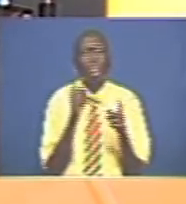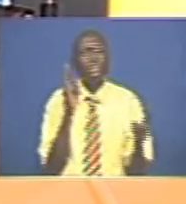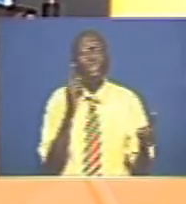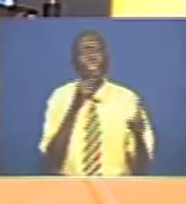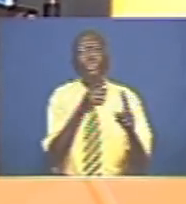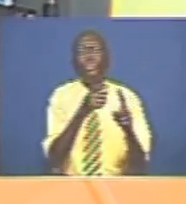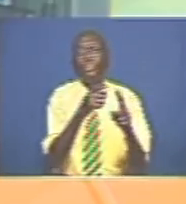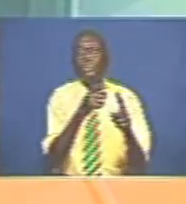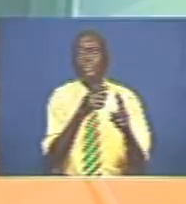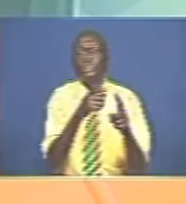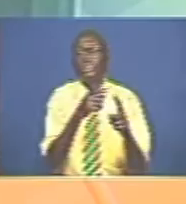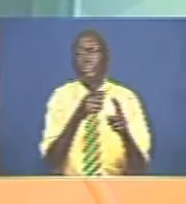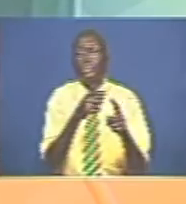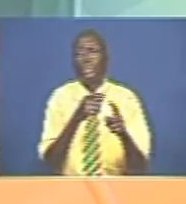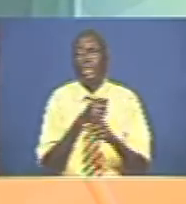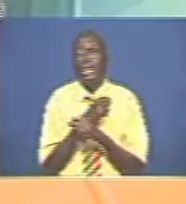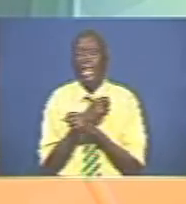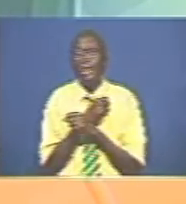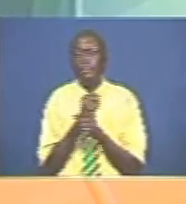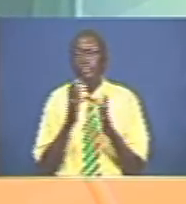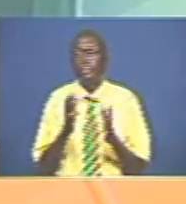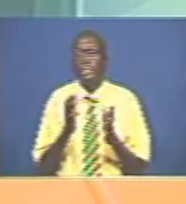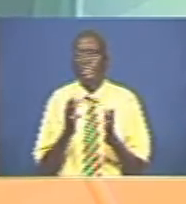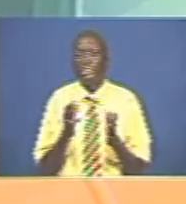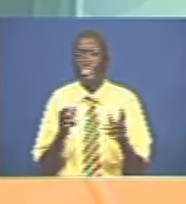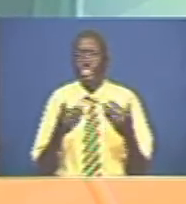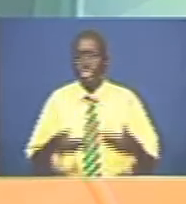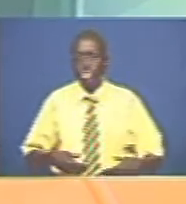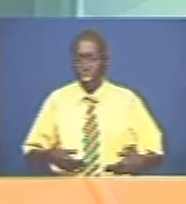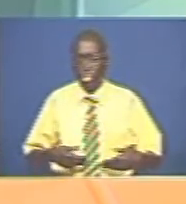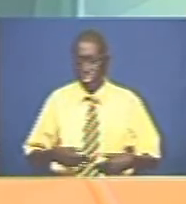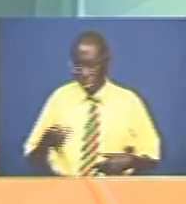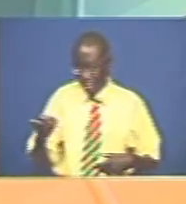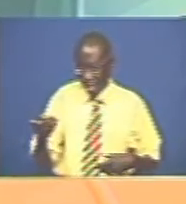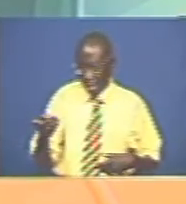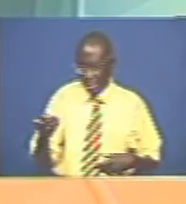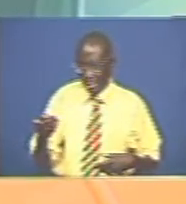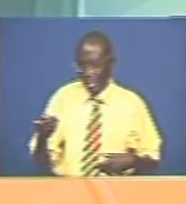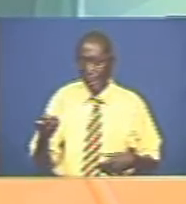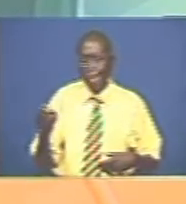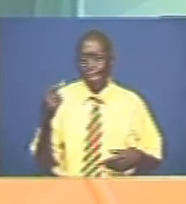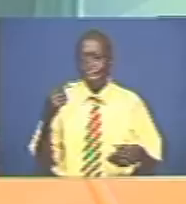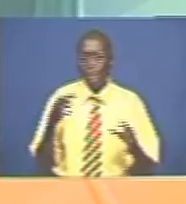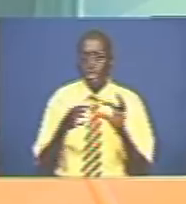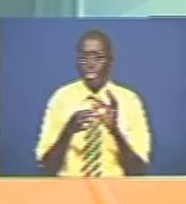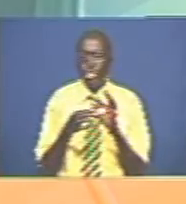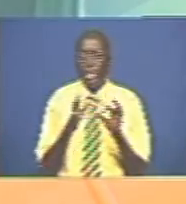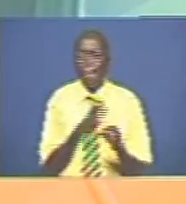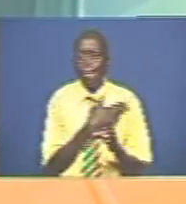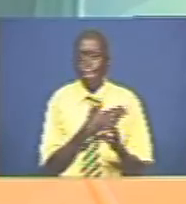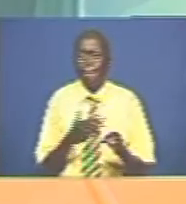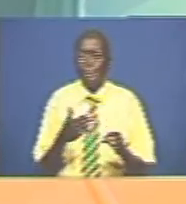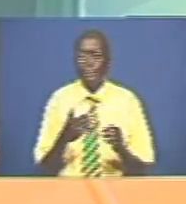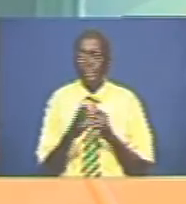wafuasi wadogo kama hao. Ndiyo. Juu vile niliingia kwenye muziki nilipata